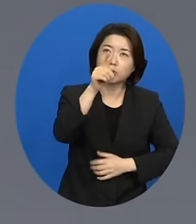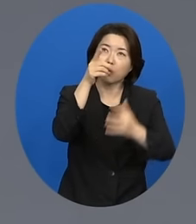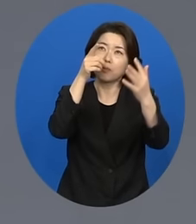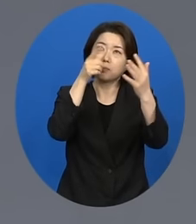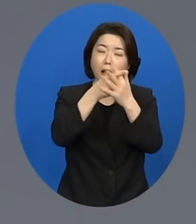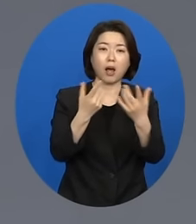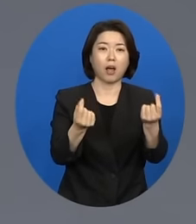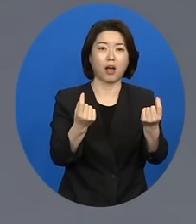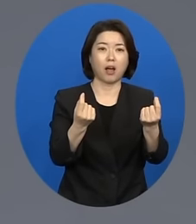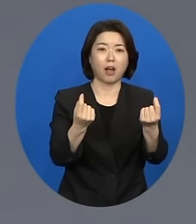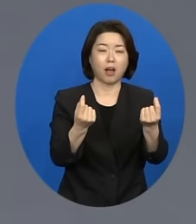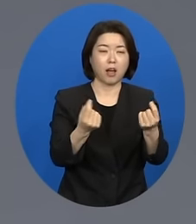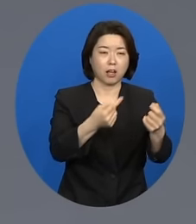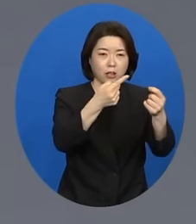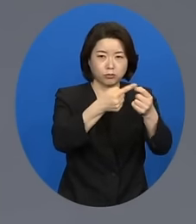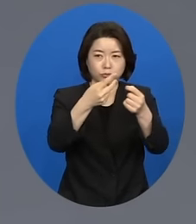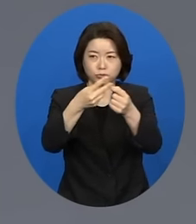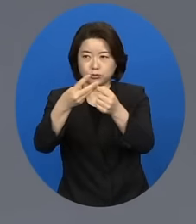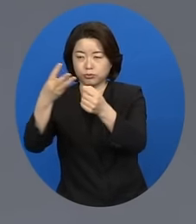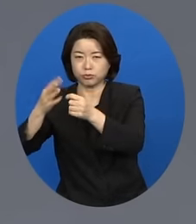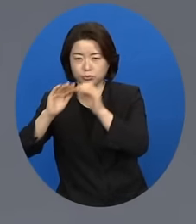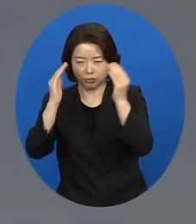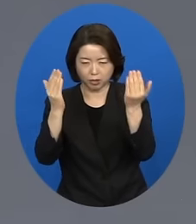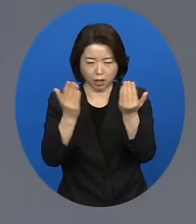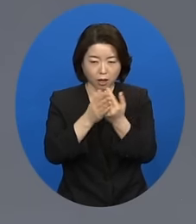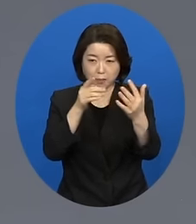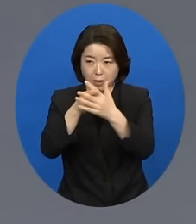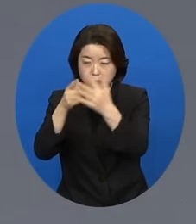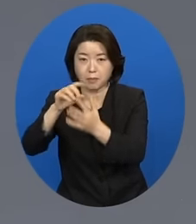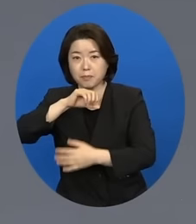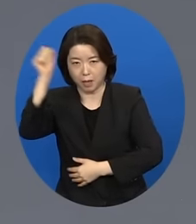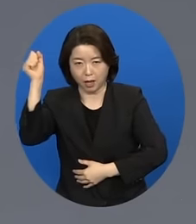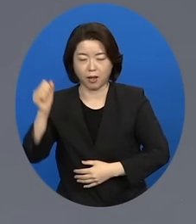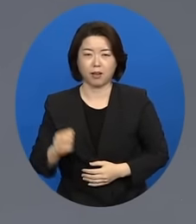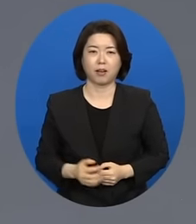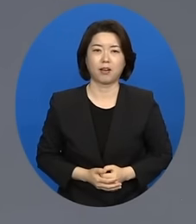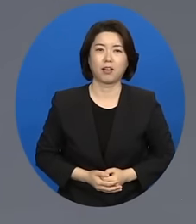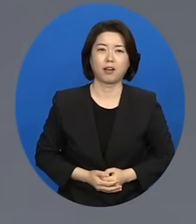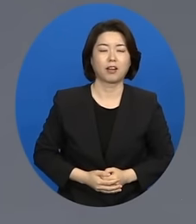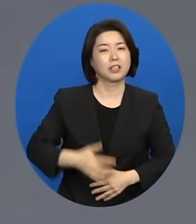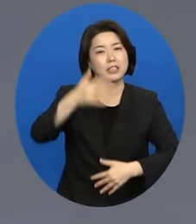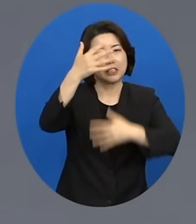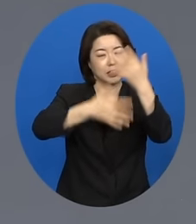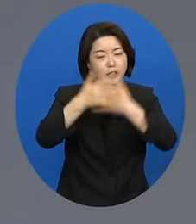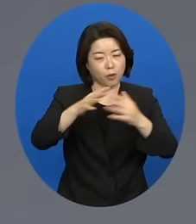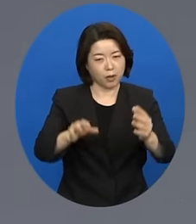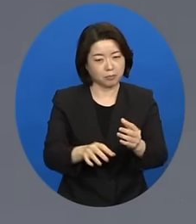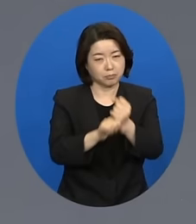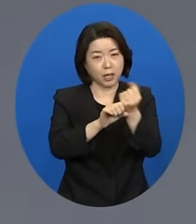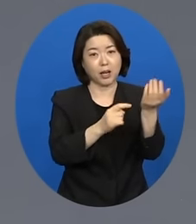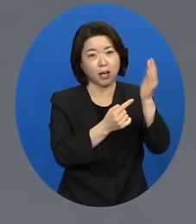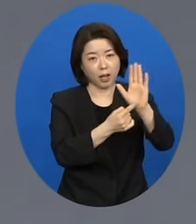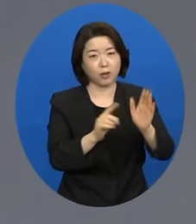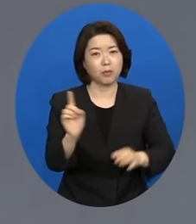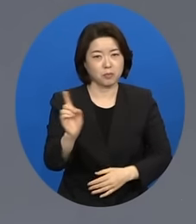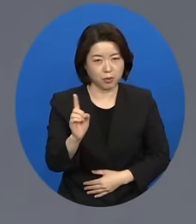풀어내기 시작합니다. 이 영화의 메시지가 무엇이냐? 우리가 삶에서 가리고 감추고